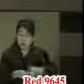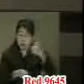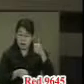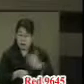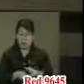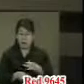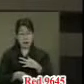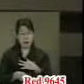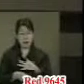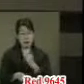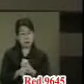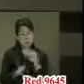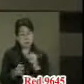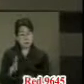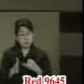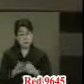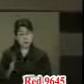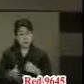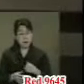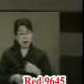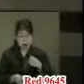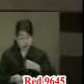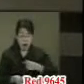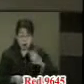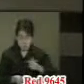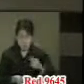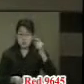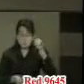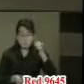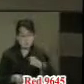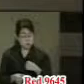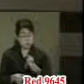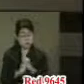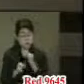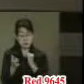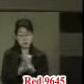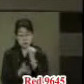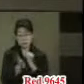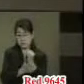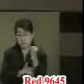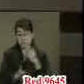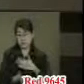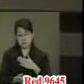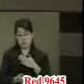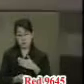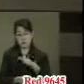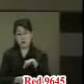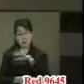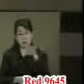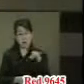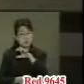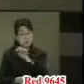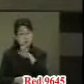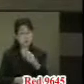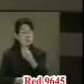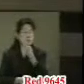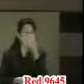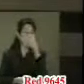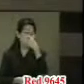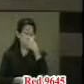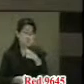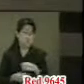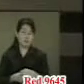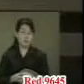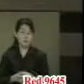พฤติการที่นั้นผมต้องแน่ใจว่าผมไม่มีพฤติการอย่างที่ท่านรัฐมนตรีแต่ที่ท่านสมาชิกมาเอ่ยถึงเมื่อสัก